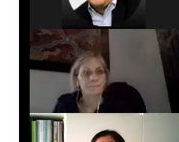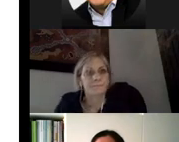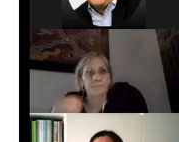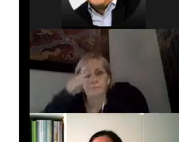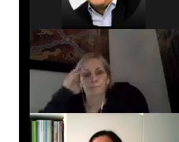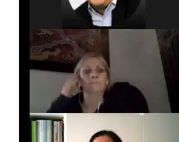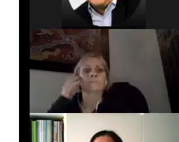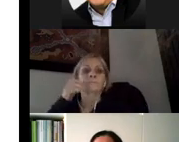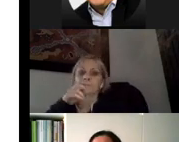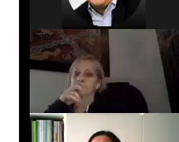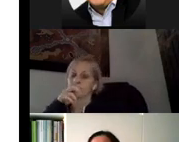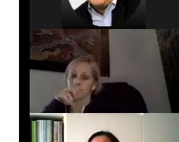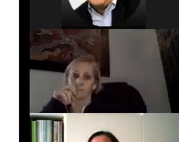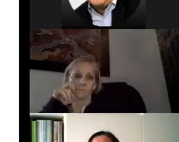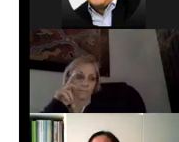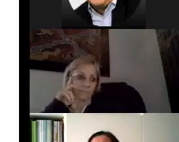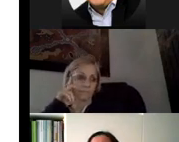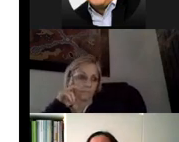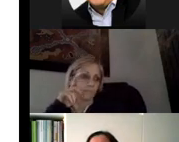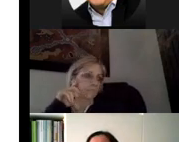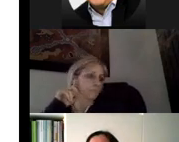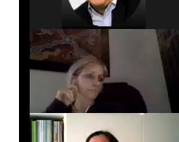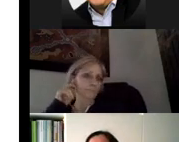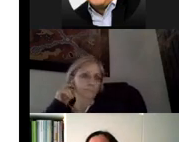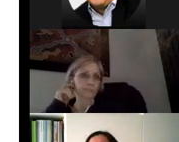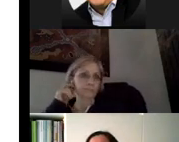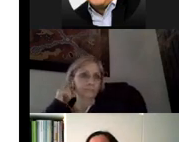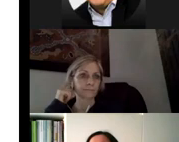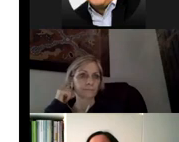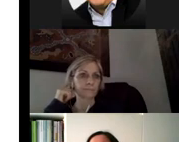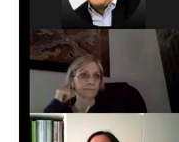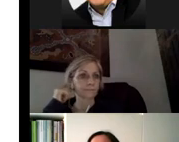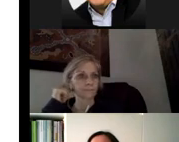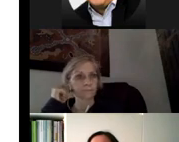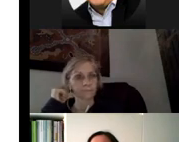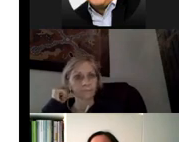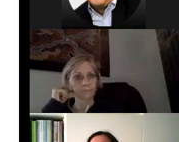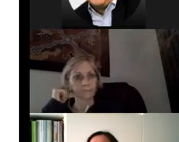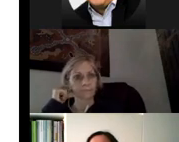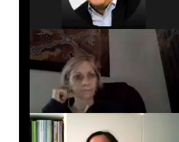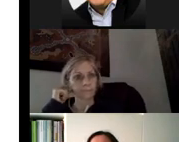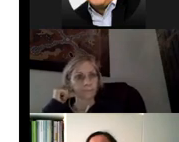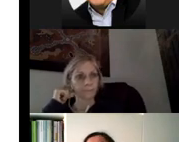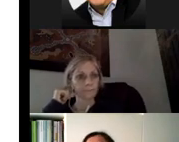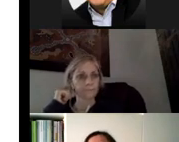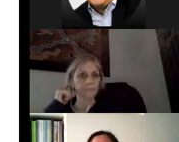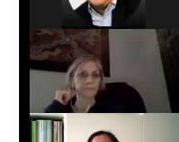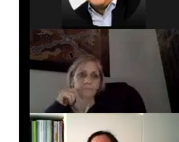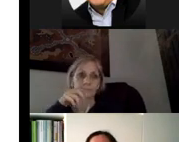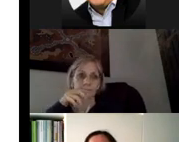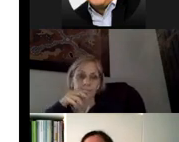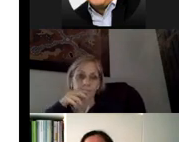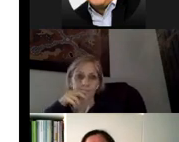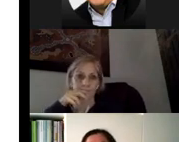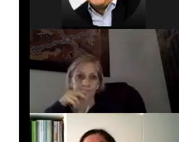utilizzati dal governo italiano in una precedente campagna del 2018 ma in quel caso si trattava di testimonial come